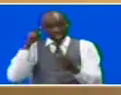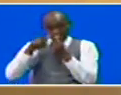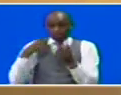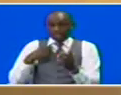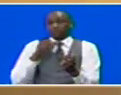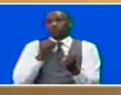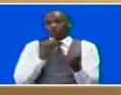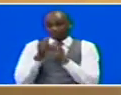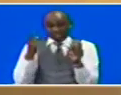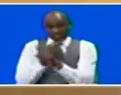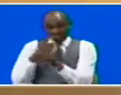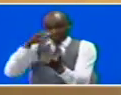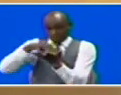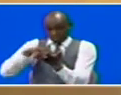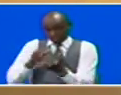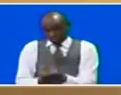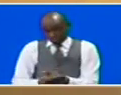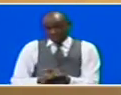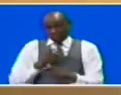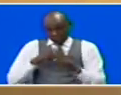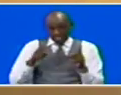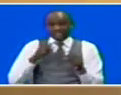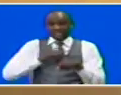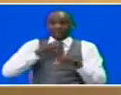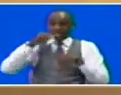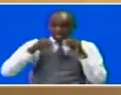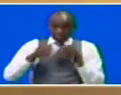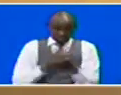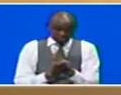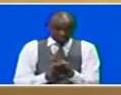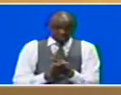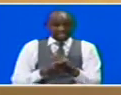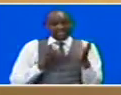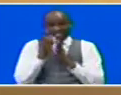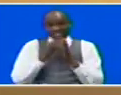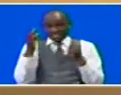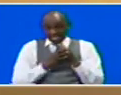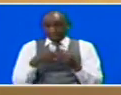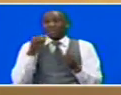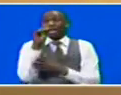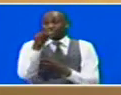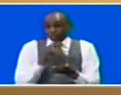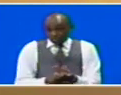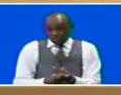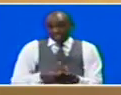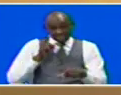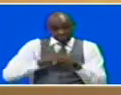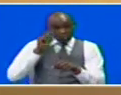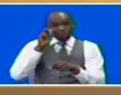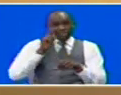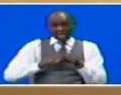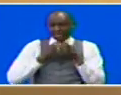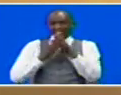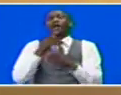kuwania wadhifa mbalimbali ama nyadhifa mbalimbali katika uchaguzi mkuu Agosti tarehe 8. Nilikuwa nimekuuliza, je, wewe huangalia nini